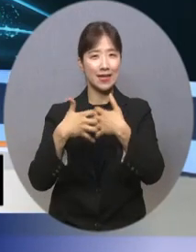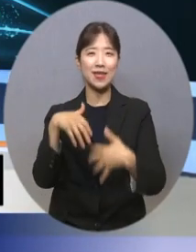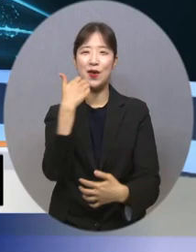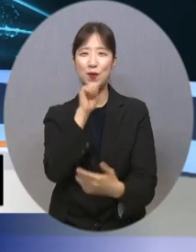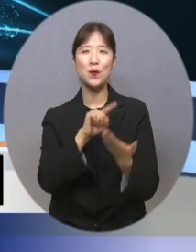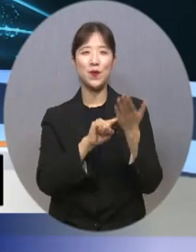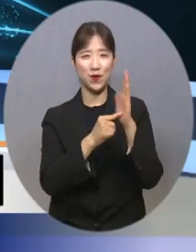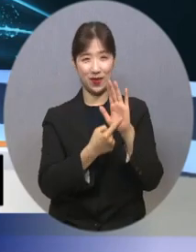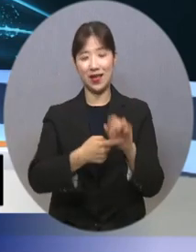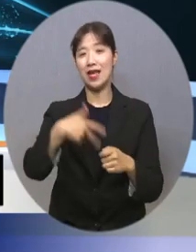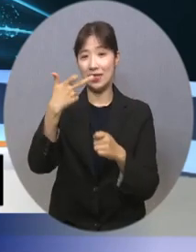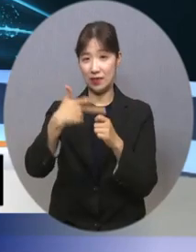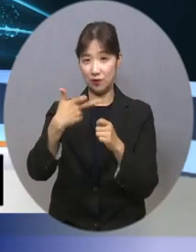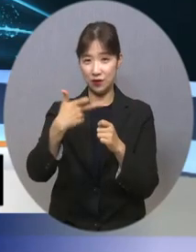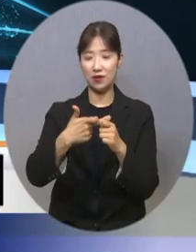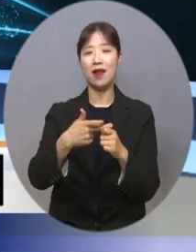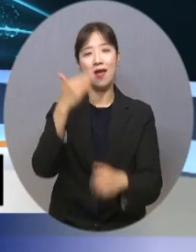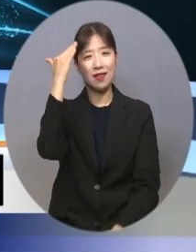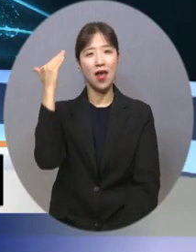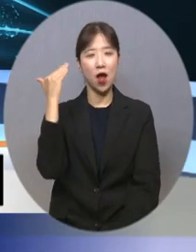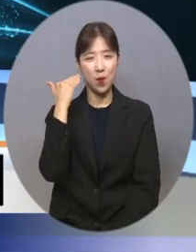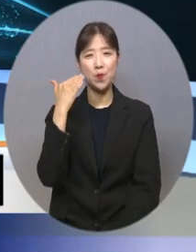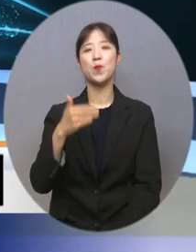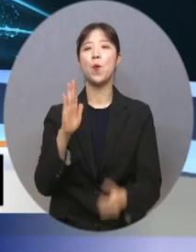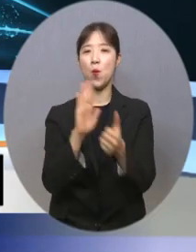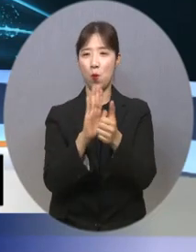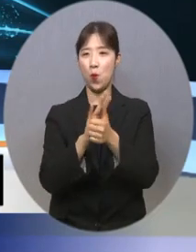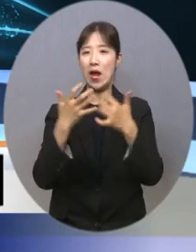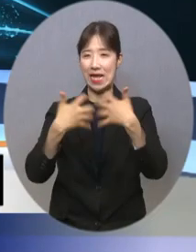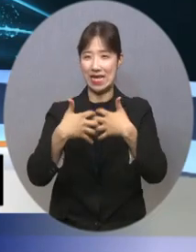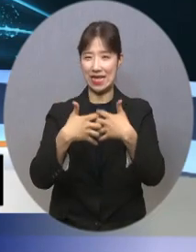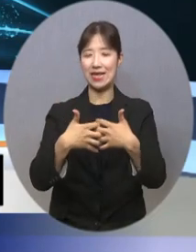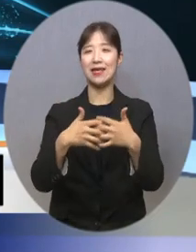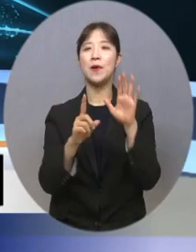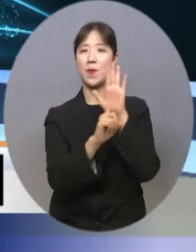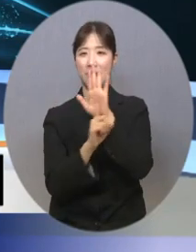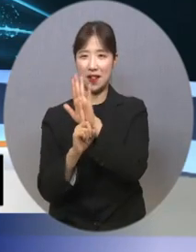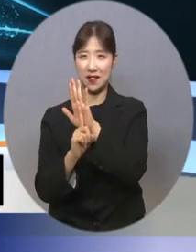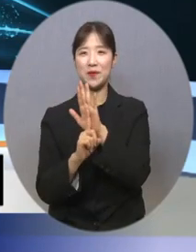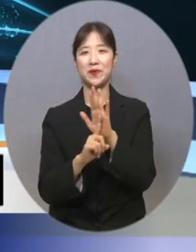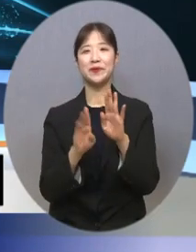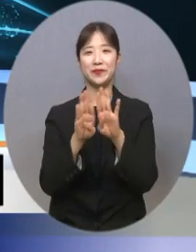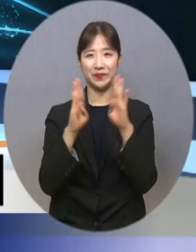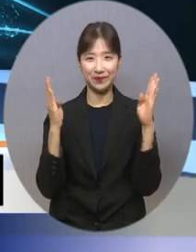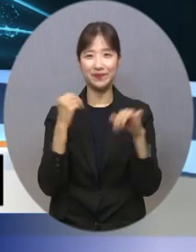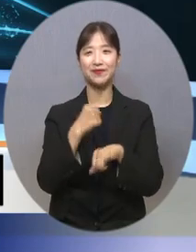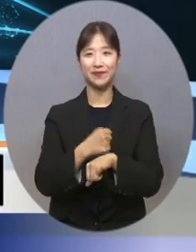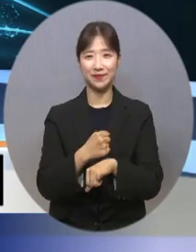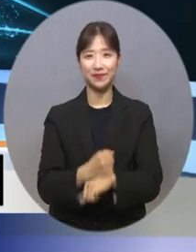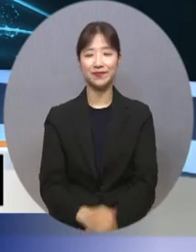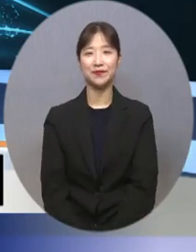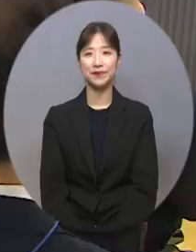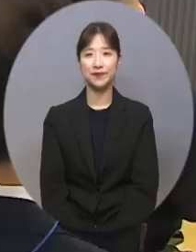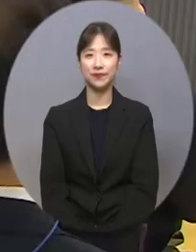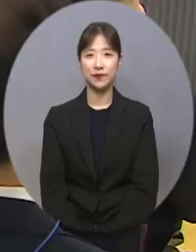제17회 대한민국 보조공학기기 박람회가 열렸습니다. 현장에 박성용 기자가 다녀왔습니다.